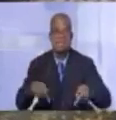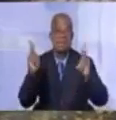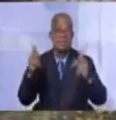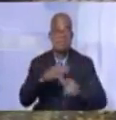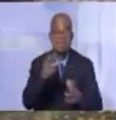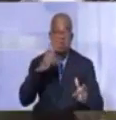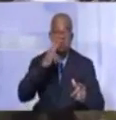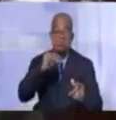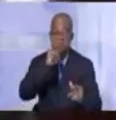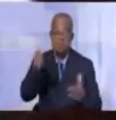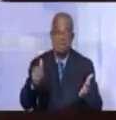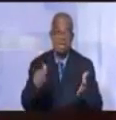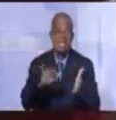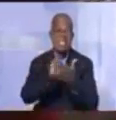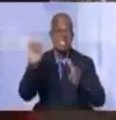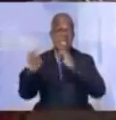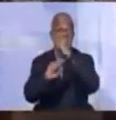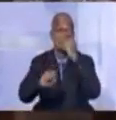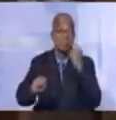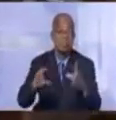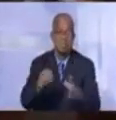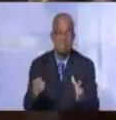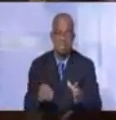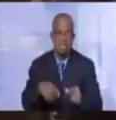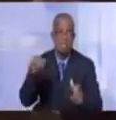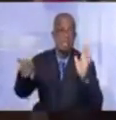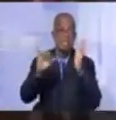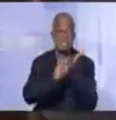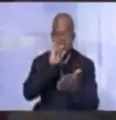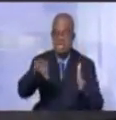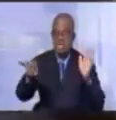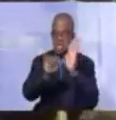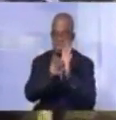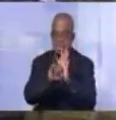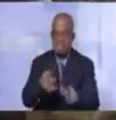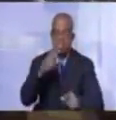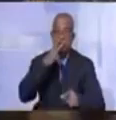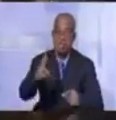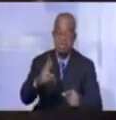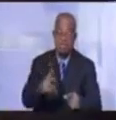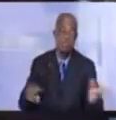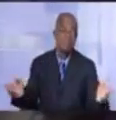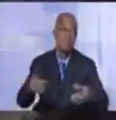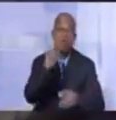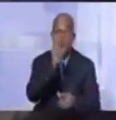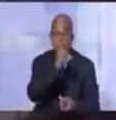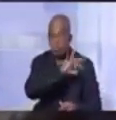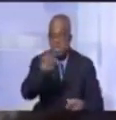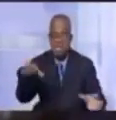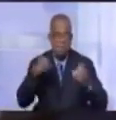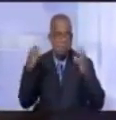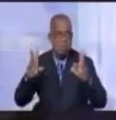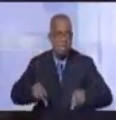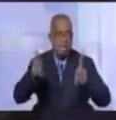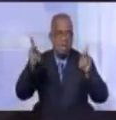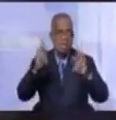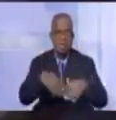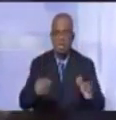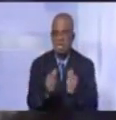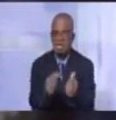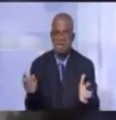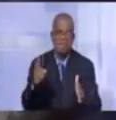de sensibilisation sur l'interdiction de fumer dans les lieux publics et la commercialisation ainsi que la consommation de boissons